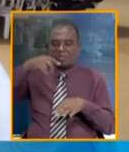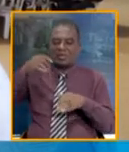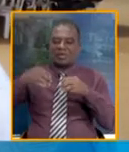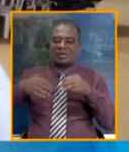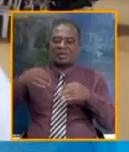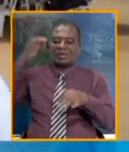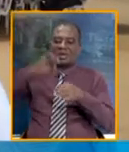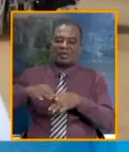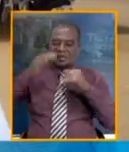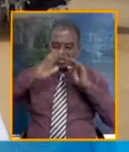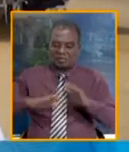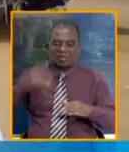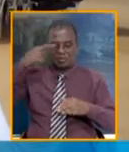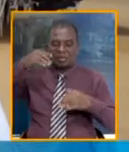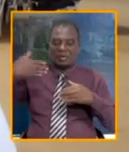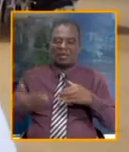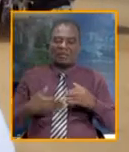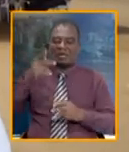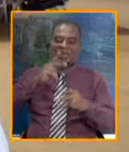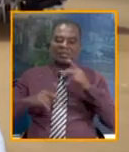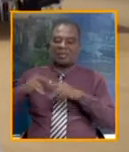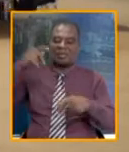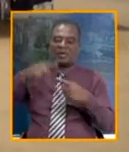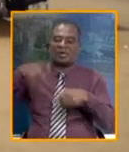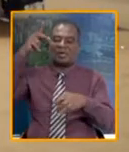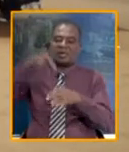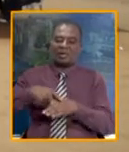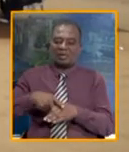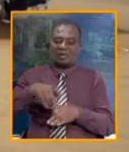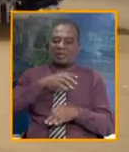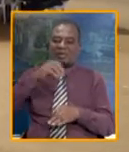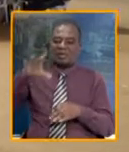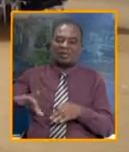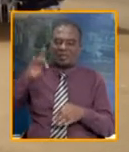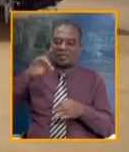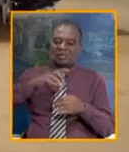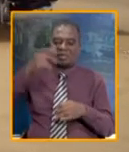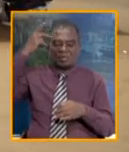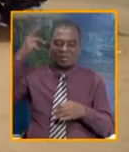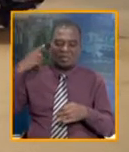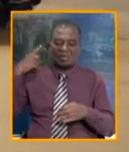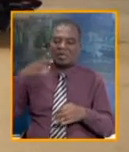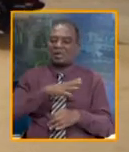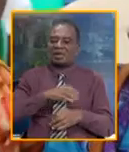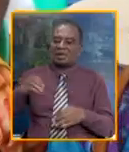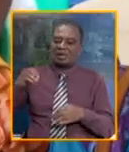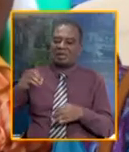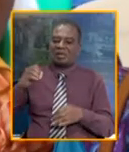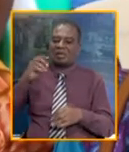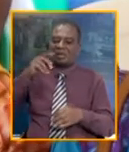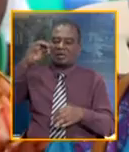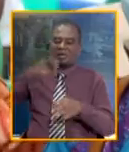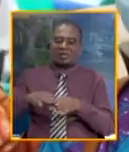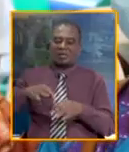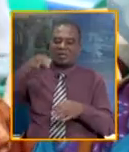apaisées afin d'inviter les populations à participer au choix de leurs députés. Également faire comprendre aux populations que le vote